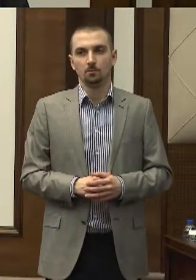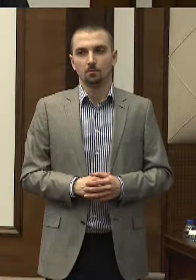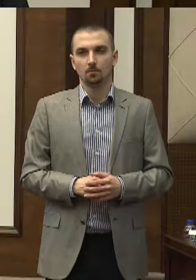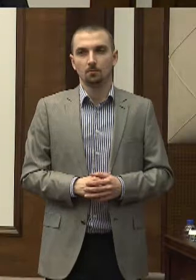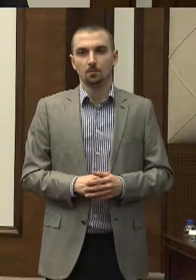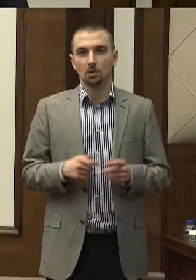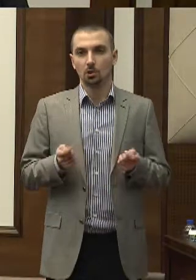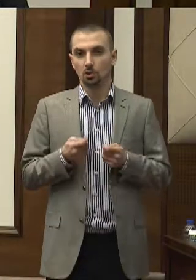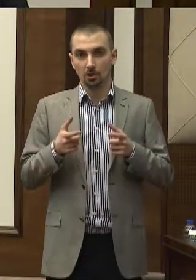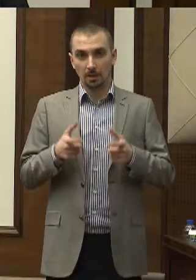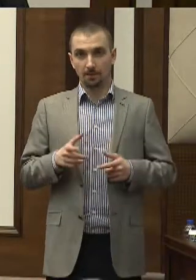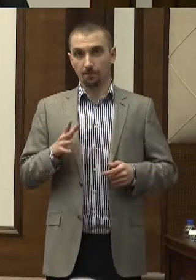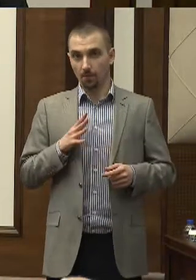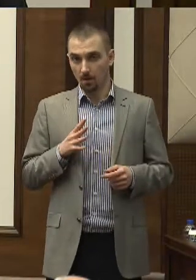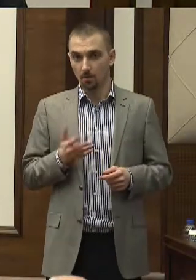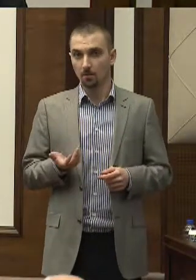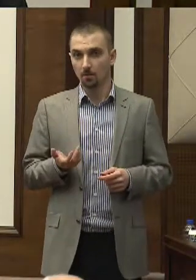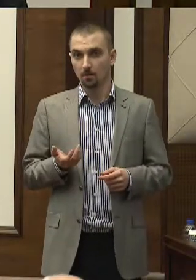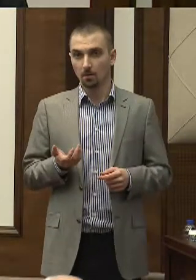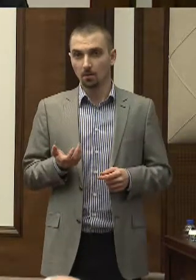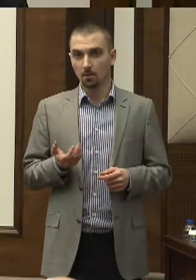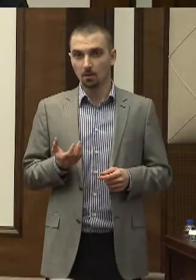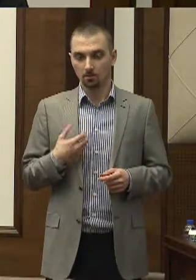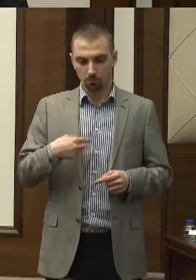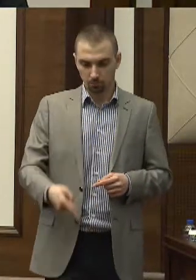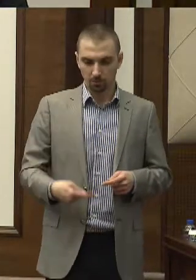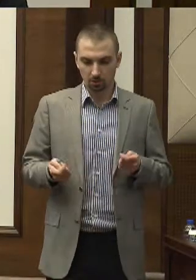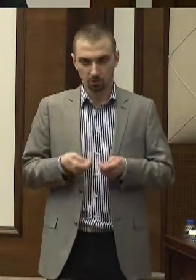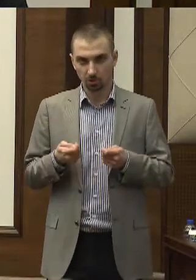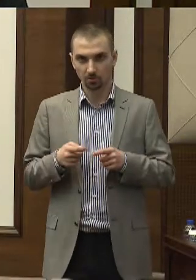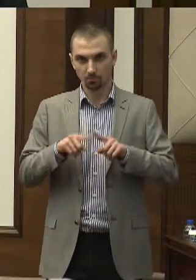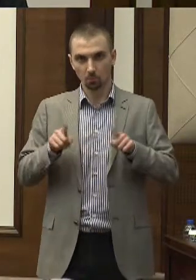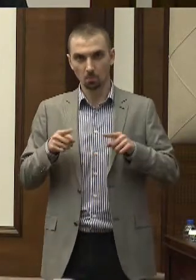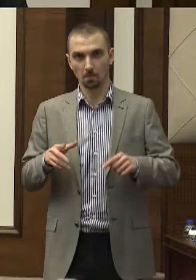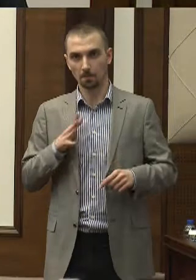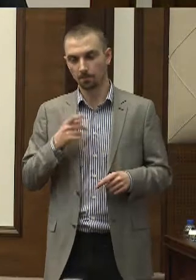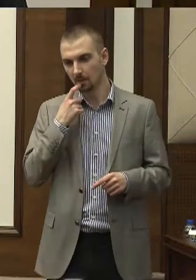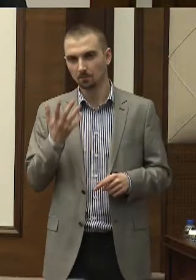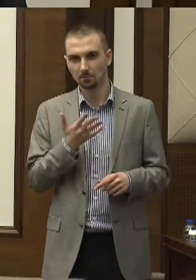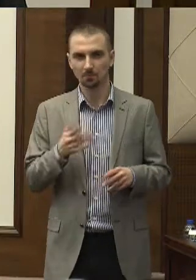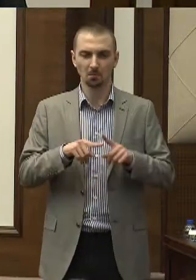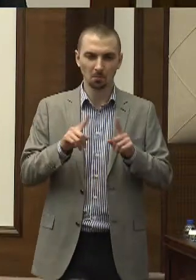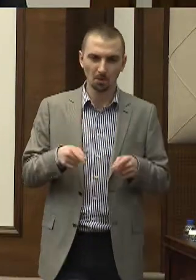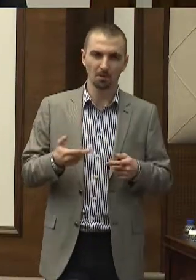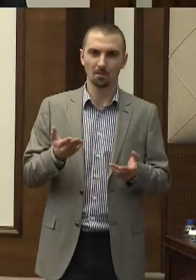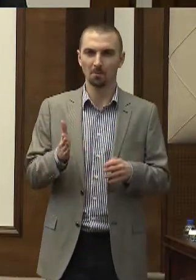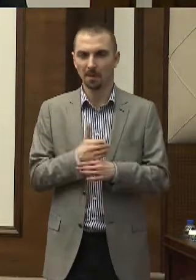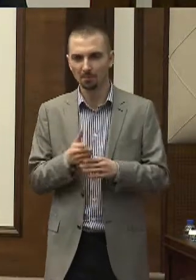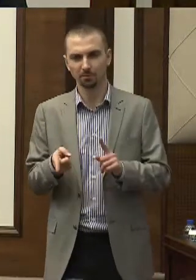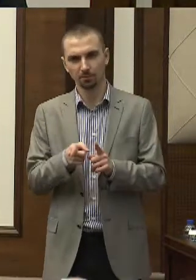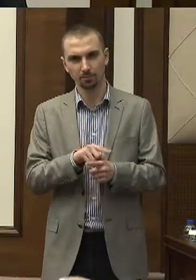iş yeri var, konutların altında iş yeri var. Yıllardan beri bakkal dükkanını, manav dükkanını